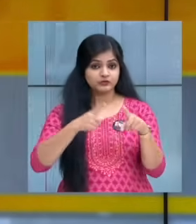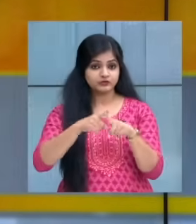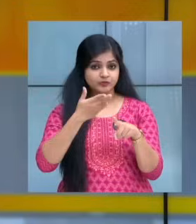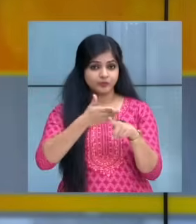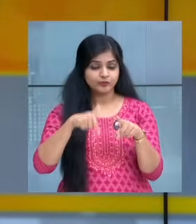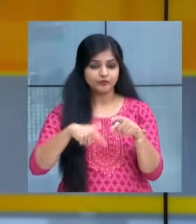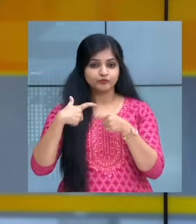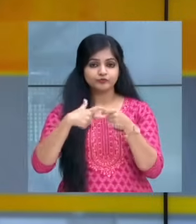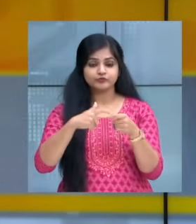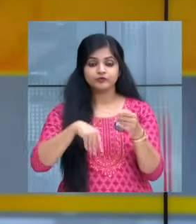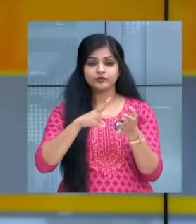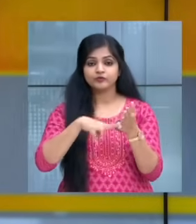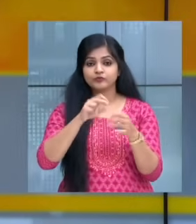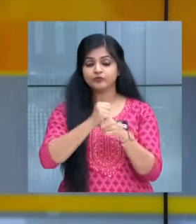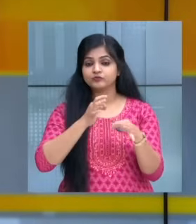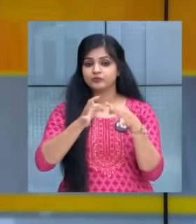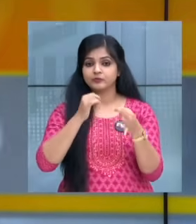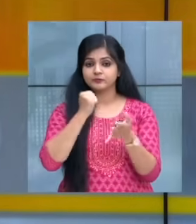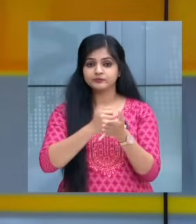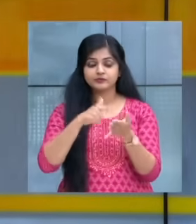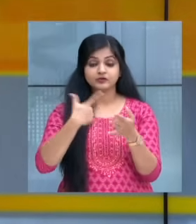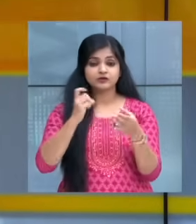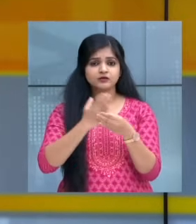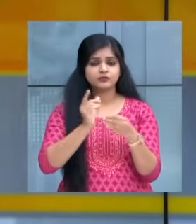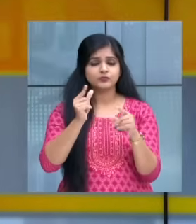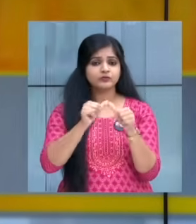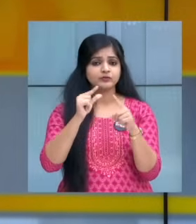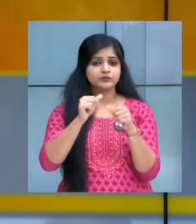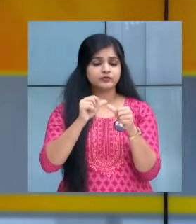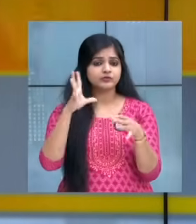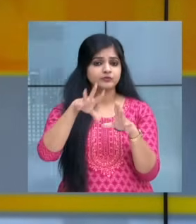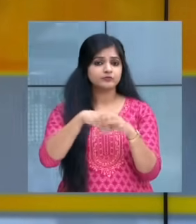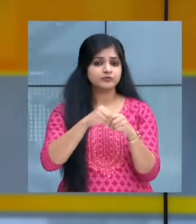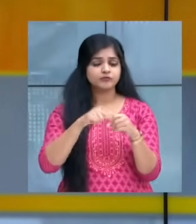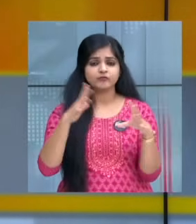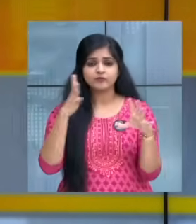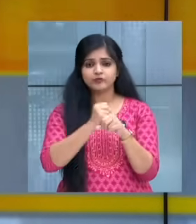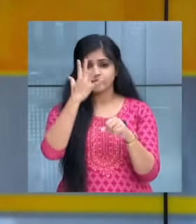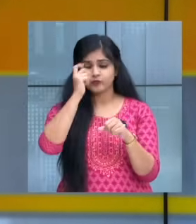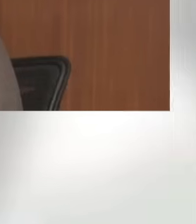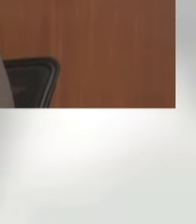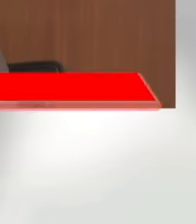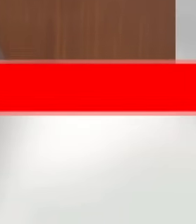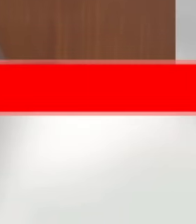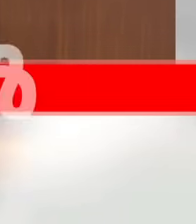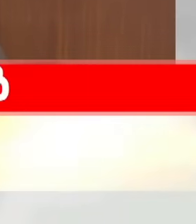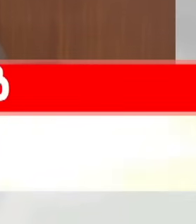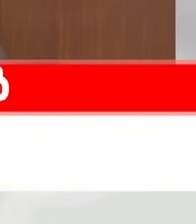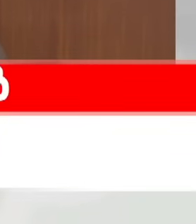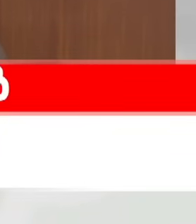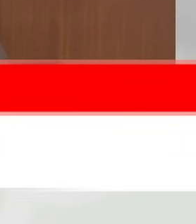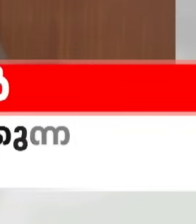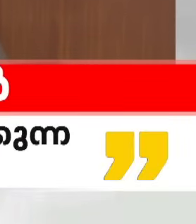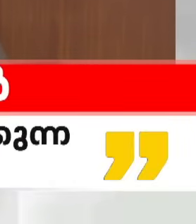സെക്രട്ടറി MV ഗോവിന്ദൻ വ്യക്തമാക്കണം. കേസിൽ UAPA ചുമത്താത്തത് എന്തുകൊണ്ടാണെന്നും രാഹുൽ മാങ്കൂട്ടത്തിൽ ചോദിച്ചു. എന്നാൽ ആ ആശങ്കകളെ ഒന്നും